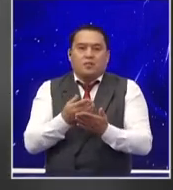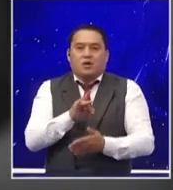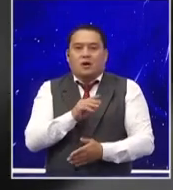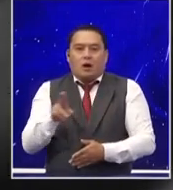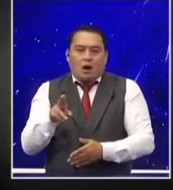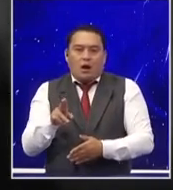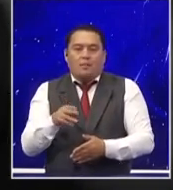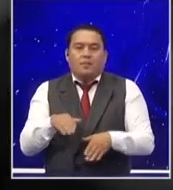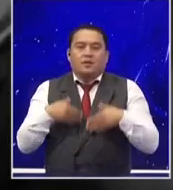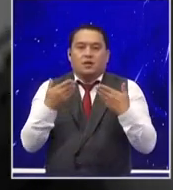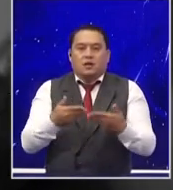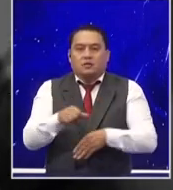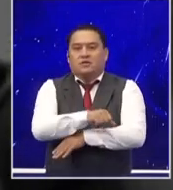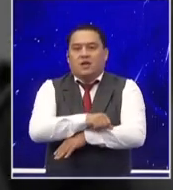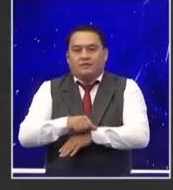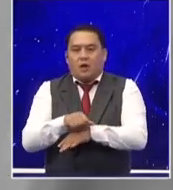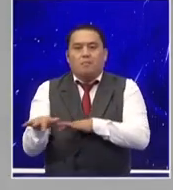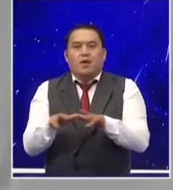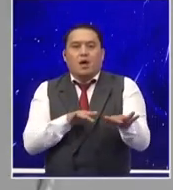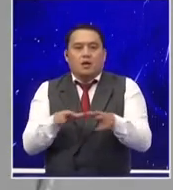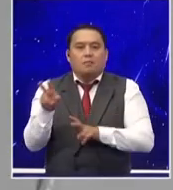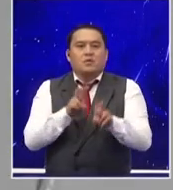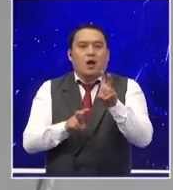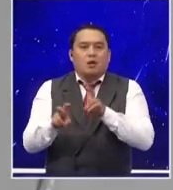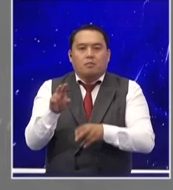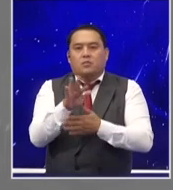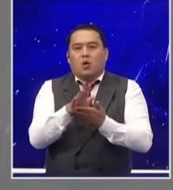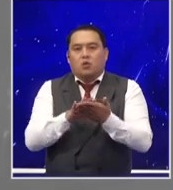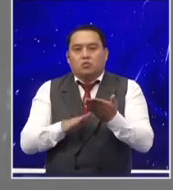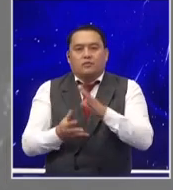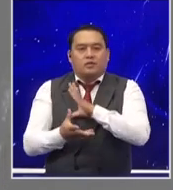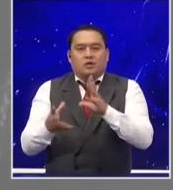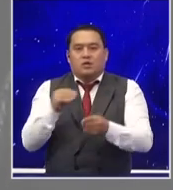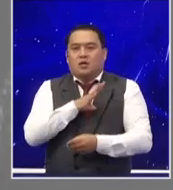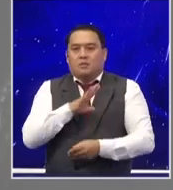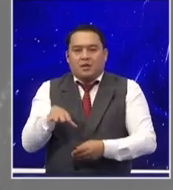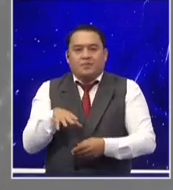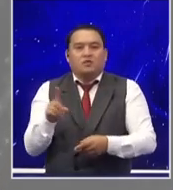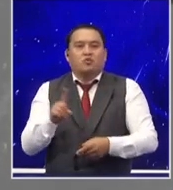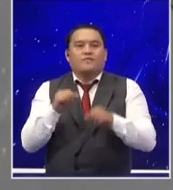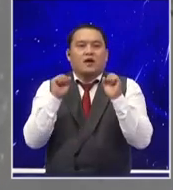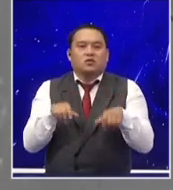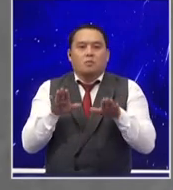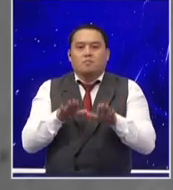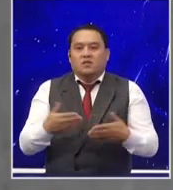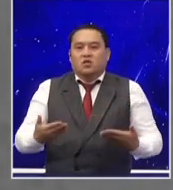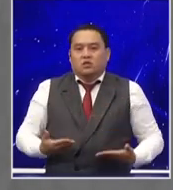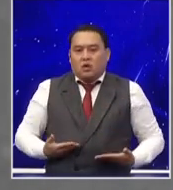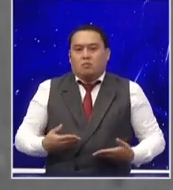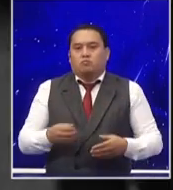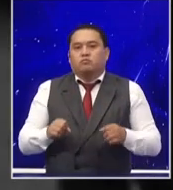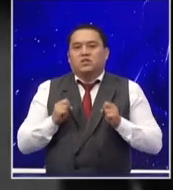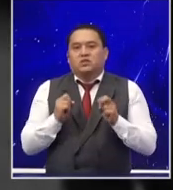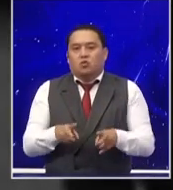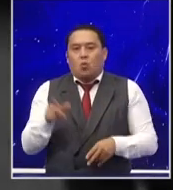республике и даже за его пределами однако розыскные мероприятия положительных результатов не давали возможное местонахождение беглого преступника